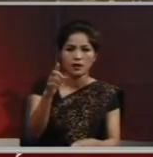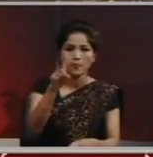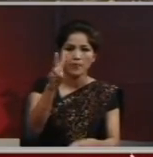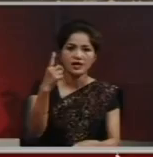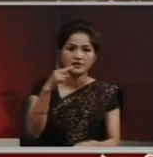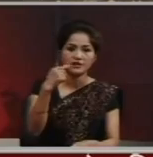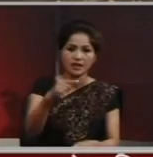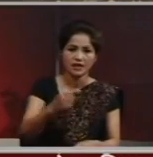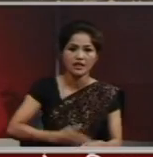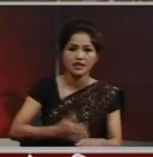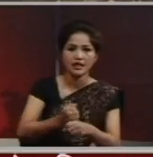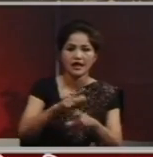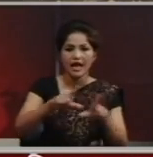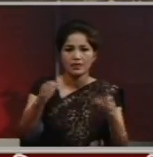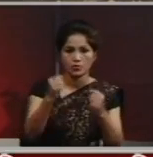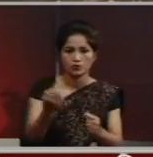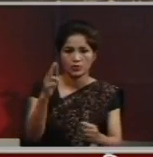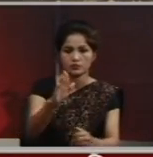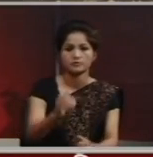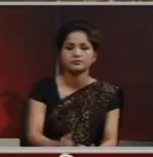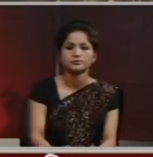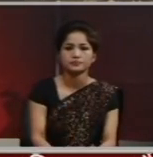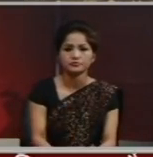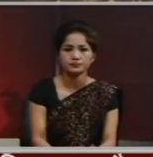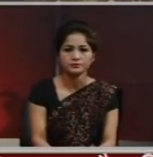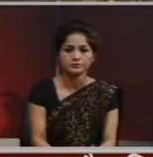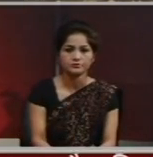12 दिनदेखि आमरण अनसनमा छन्।